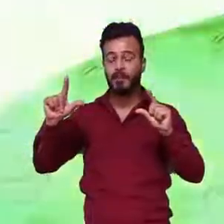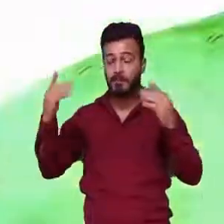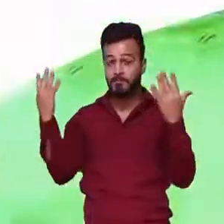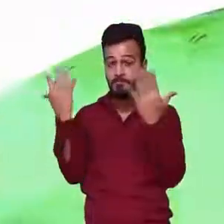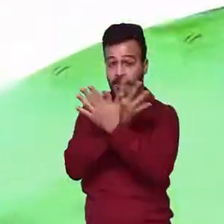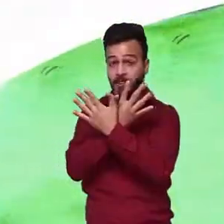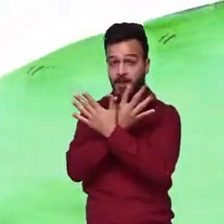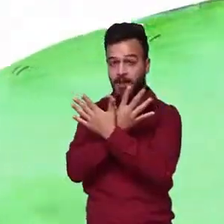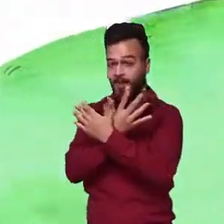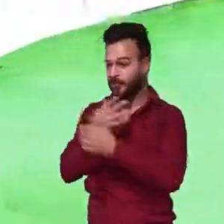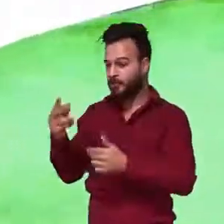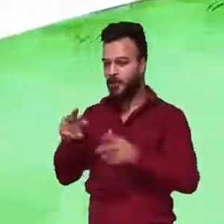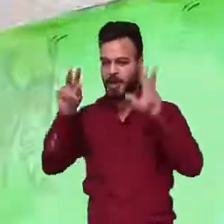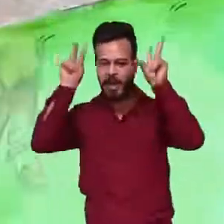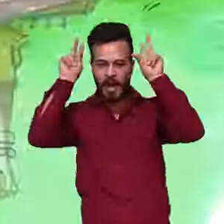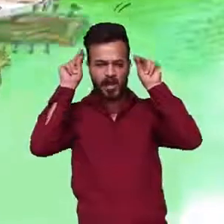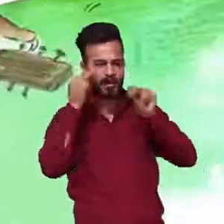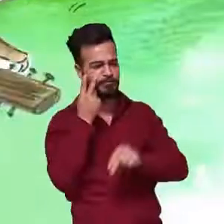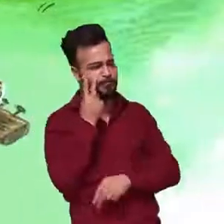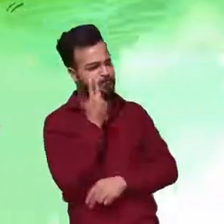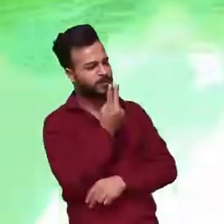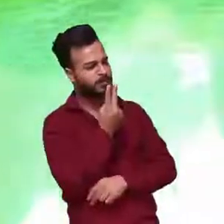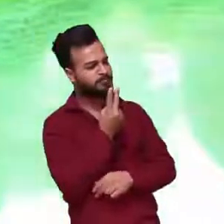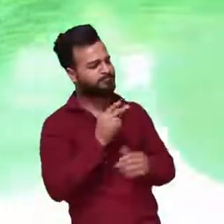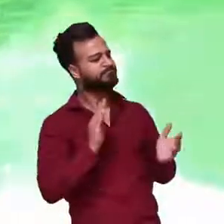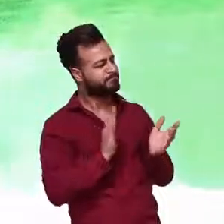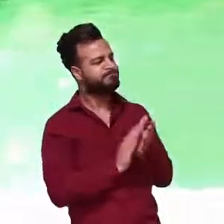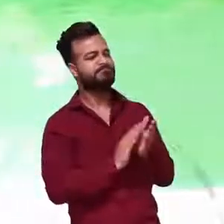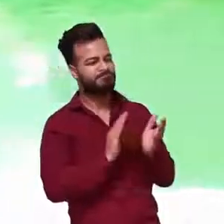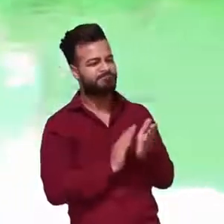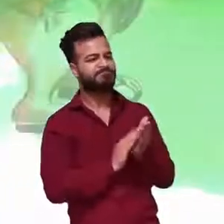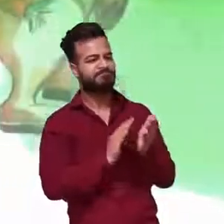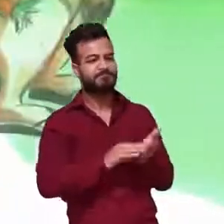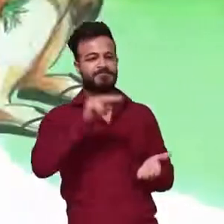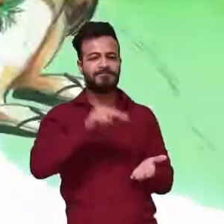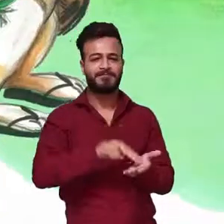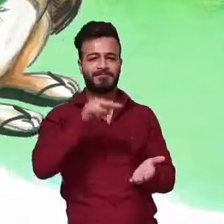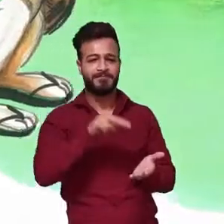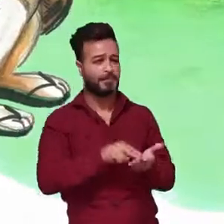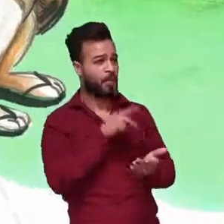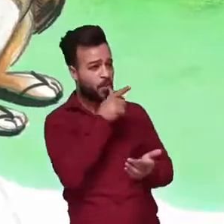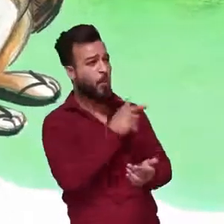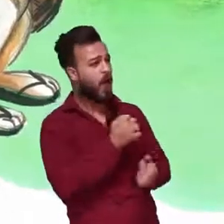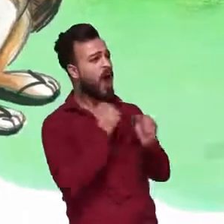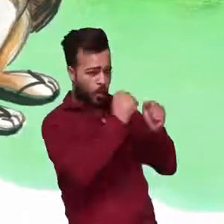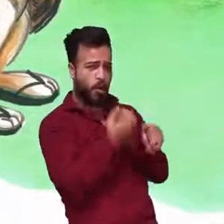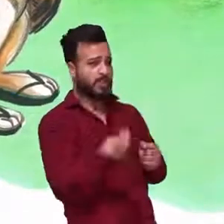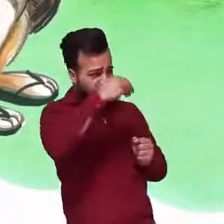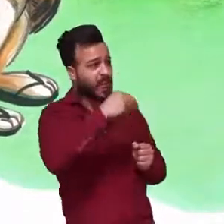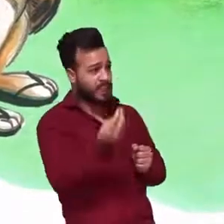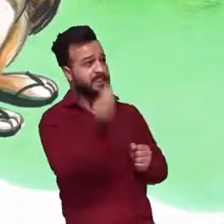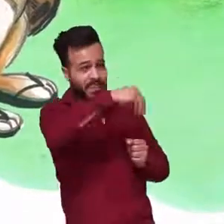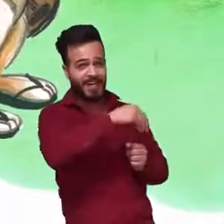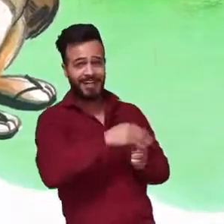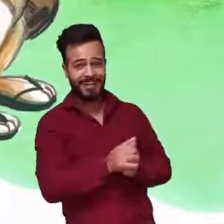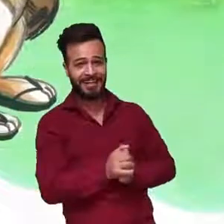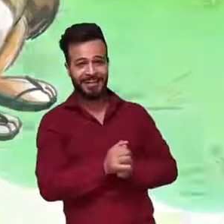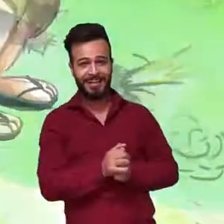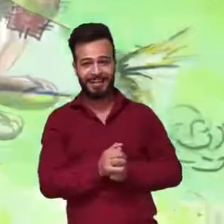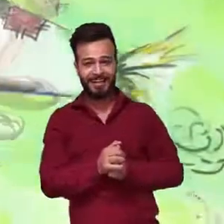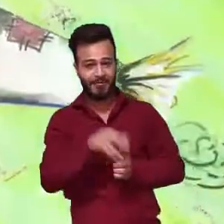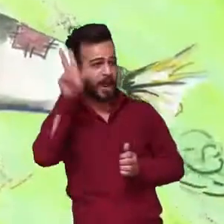فجأة بدأ الأرنب الصغير بالتصفيق والقفز فرحا. أقوى، أسرع، قال الأرنب